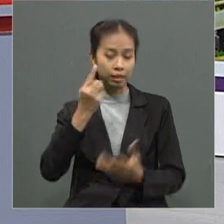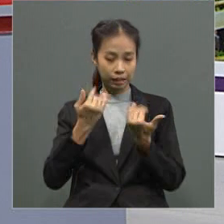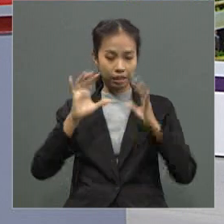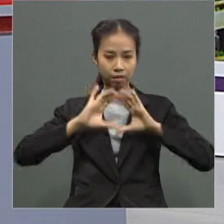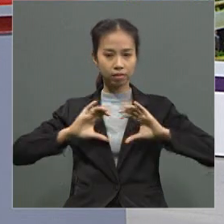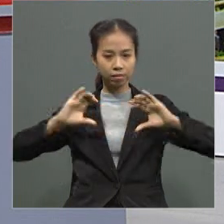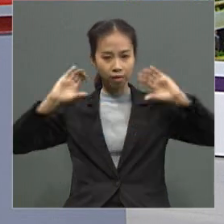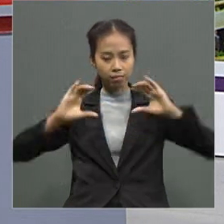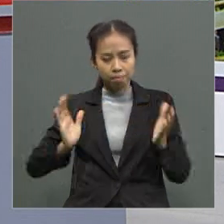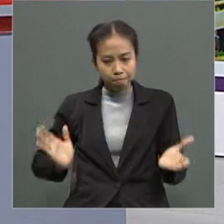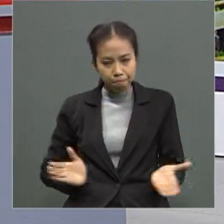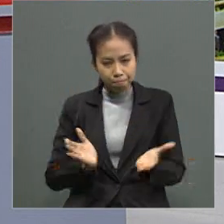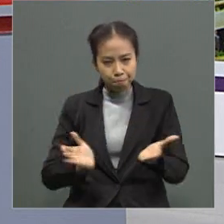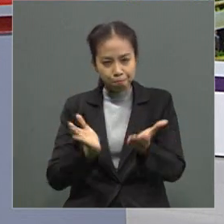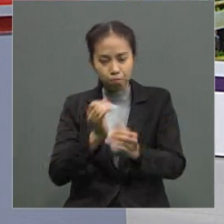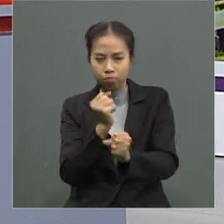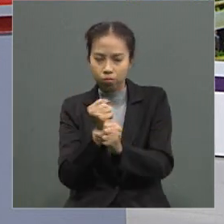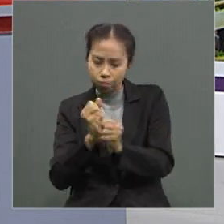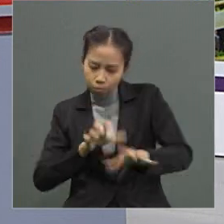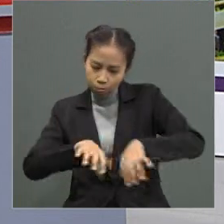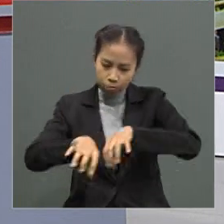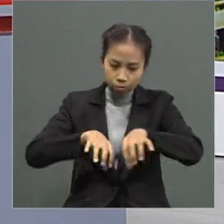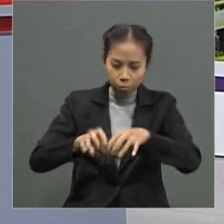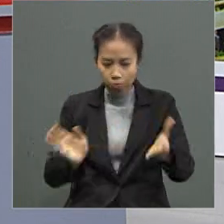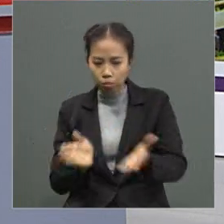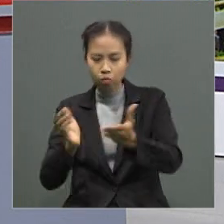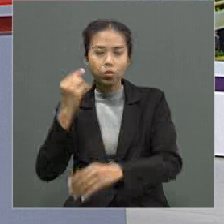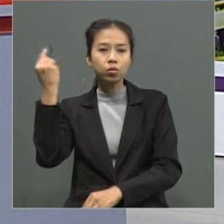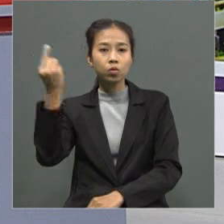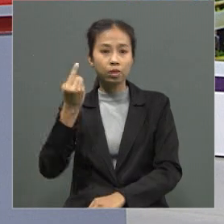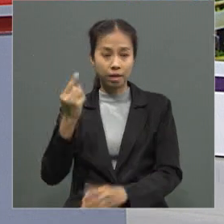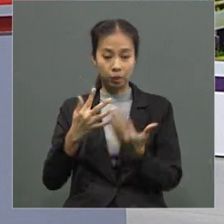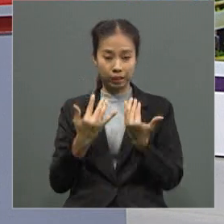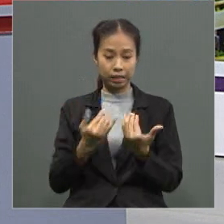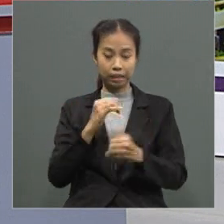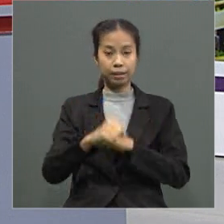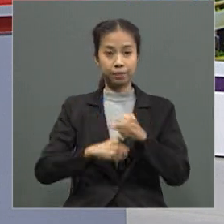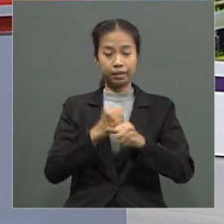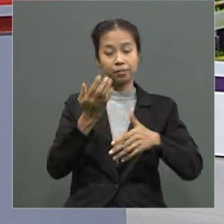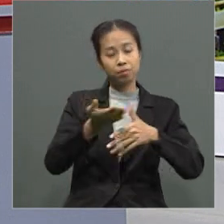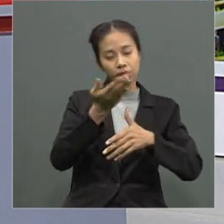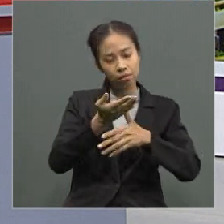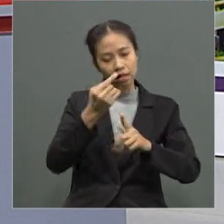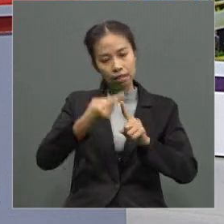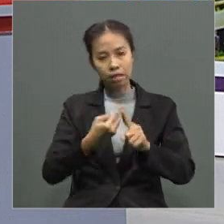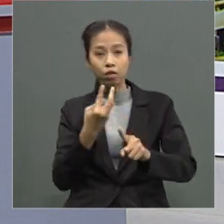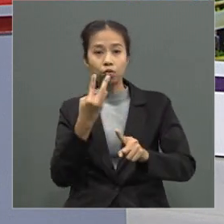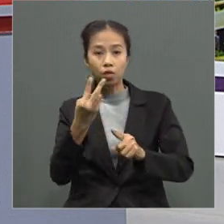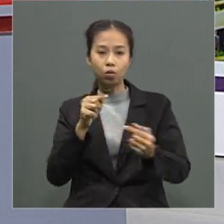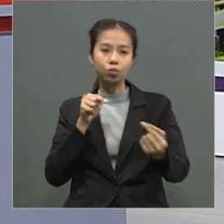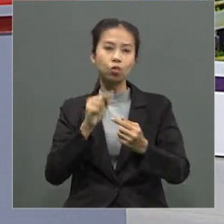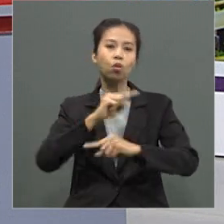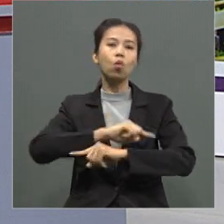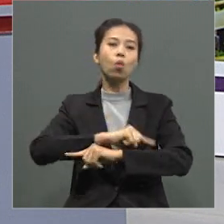กำลังขับเคลื่อนแล้วก็เร่งคันเร่งสำหรับการท่องเที่ยวกันอย่างหนักทีเดียวนะฮะอย่างต้นปีแบบนี้และเดี๋ยวเดือนกุมภาพันธ์ก็จะถึงในช่วงของ